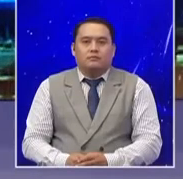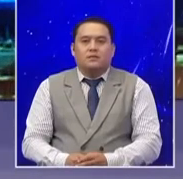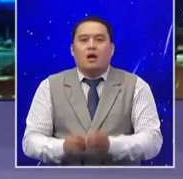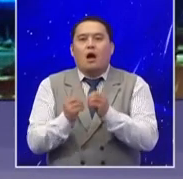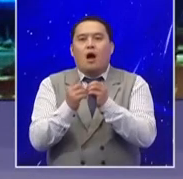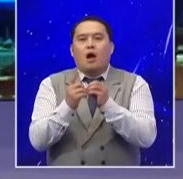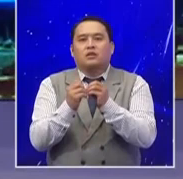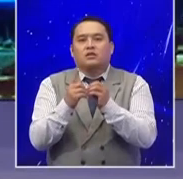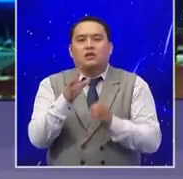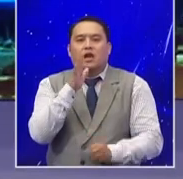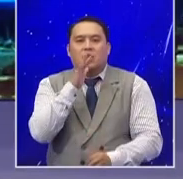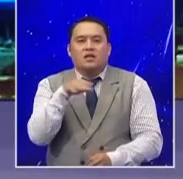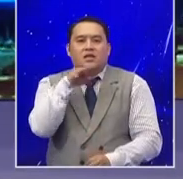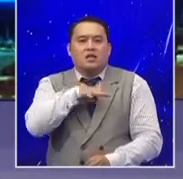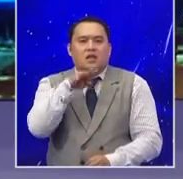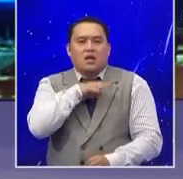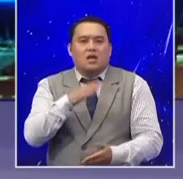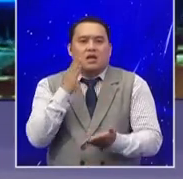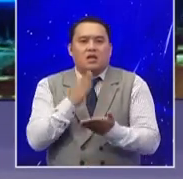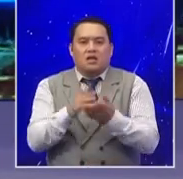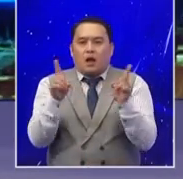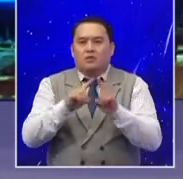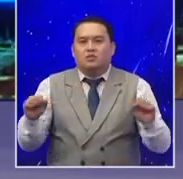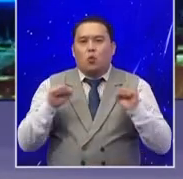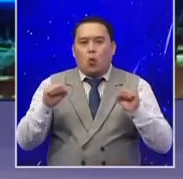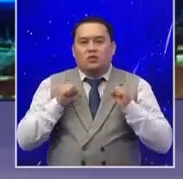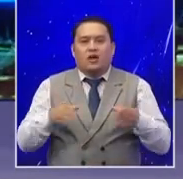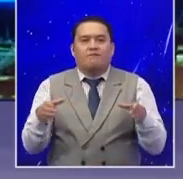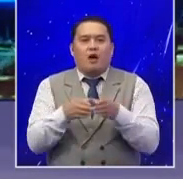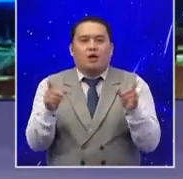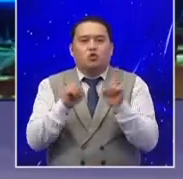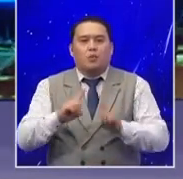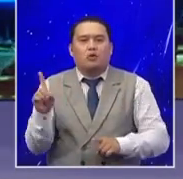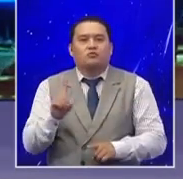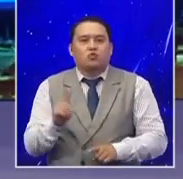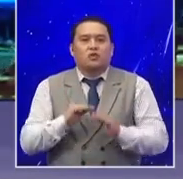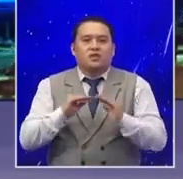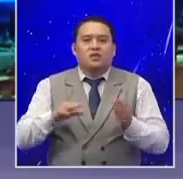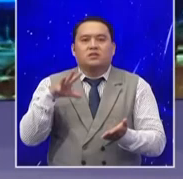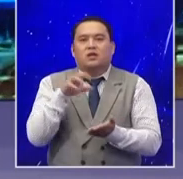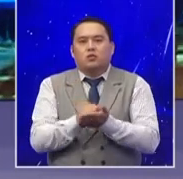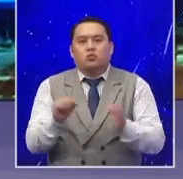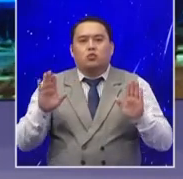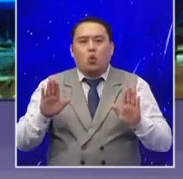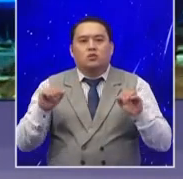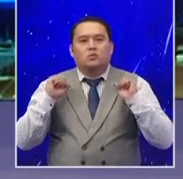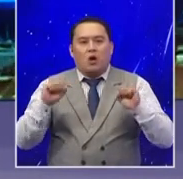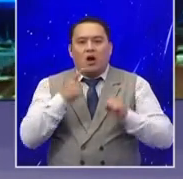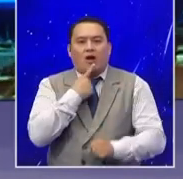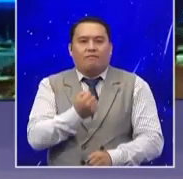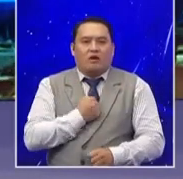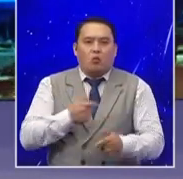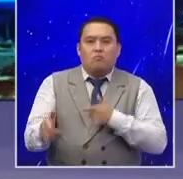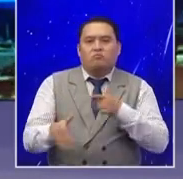Более 11 лет в моногороде Текели функционирует необычная спортивная секция. Особенность ее в том, что дети занимаются не только спортом, но и военной